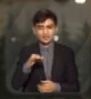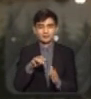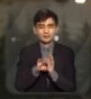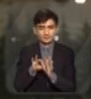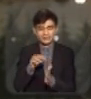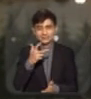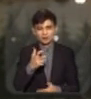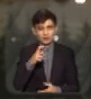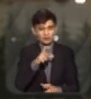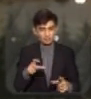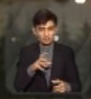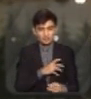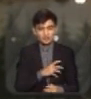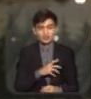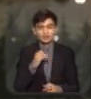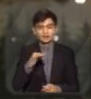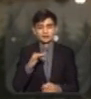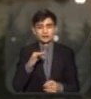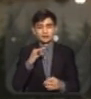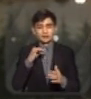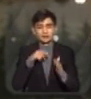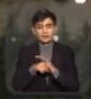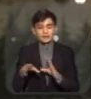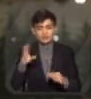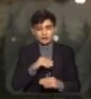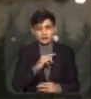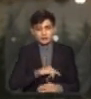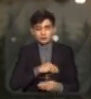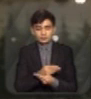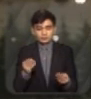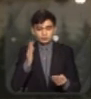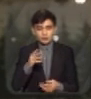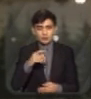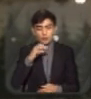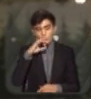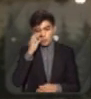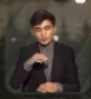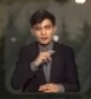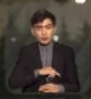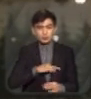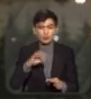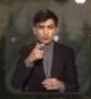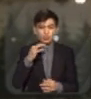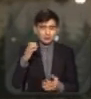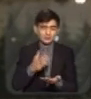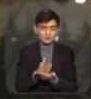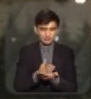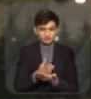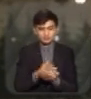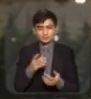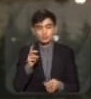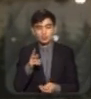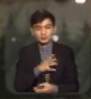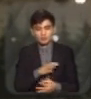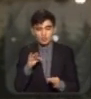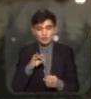300 людям из президентского резерва будут предлагать должности в соответствии с их опытом работы на госслужбе. Есть уже и те, кто не желает